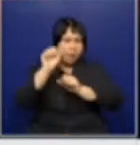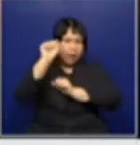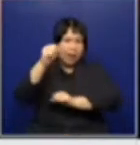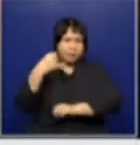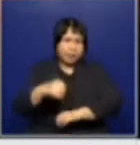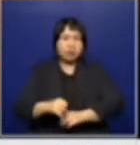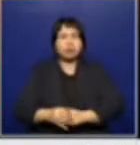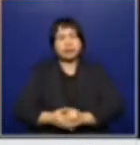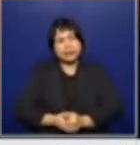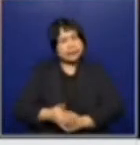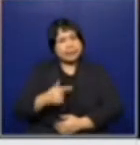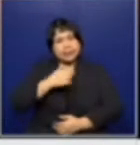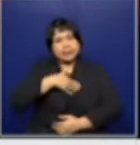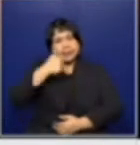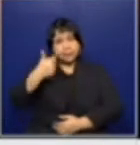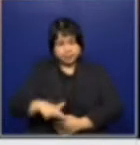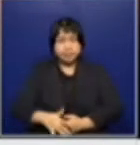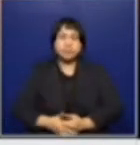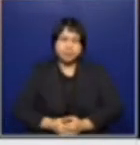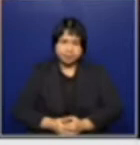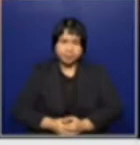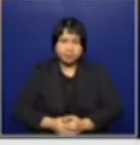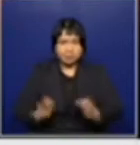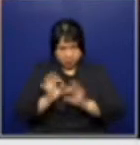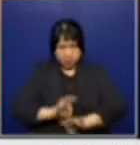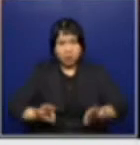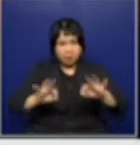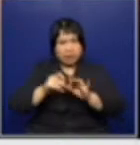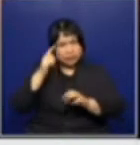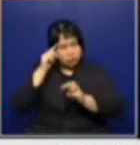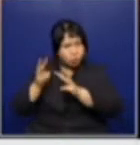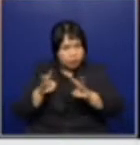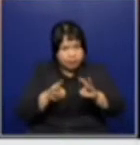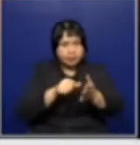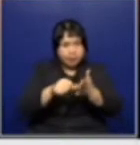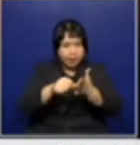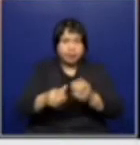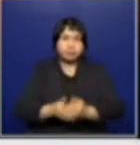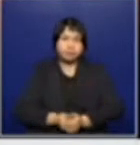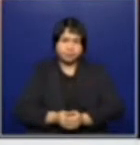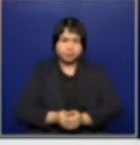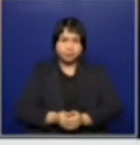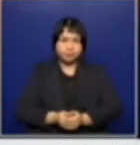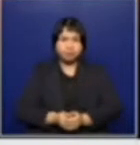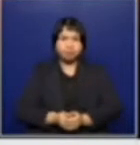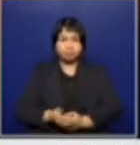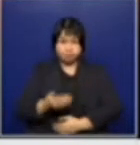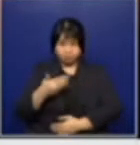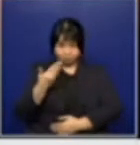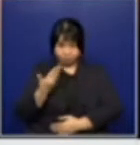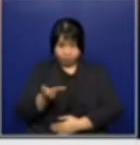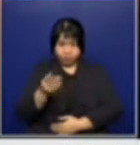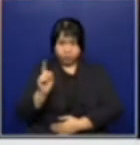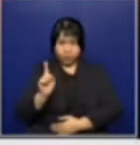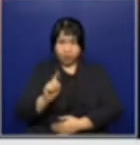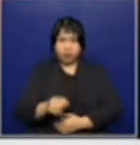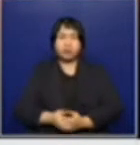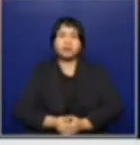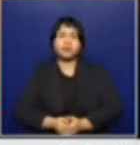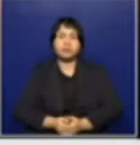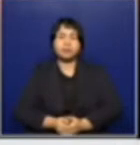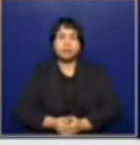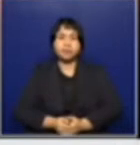เป็นเรื่องที่เรารับไม่ได้ครับต้องหามีทางออกเรื่องต่อไปครับเป็นเรื่องที่ท่